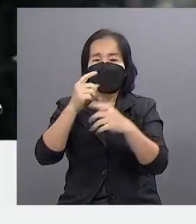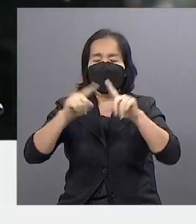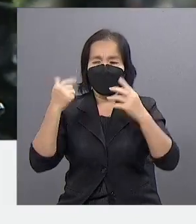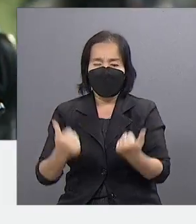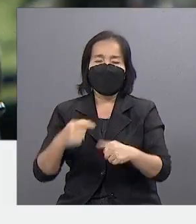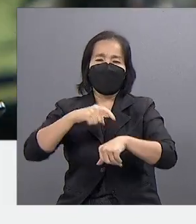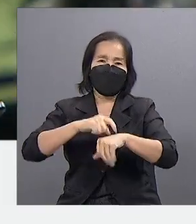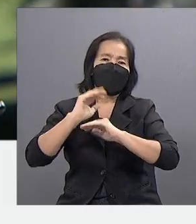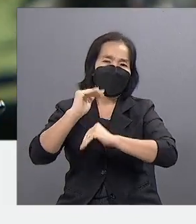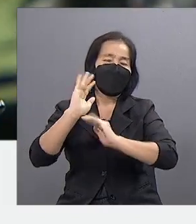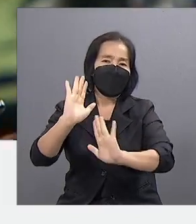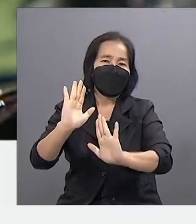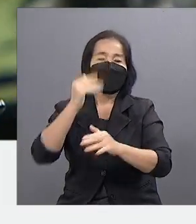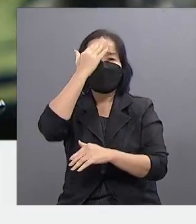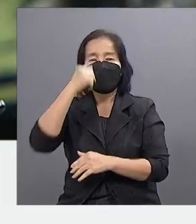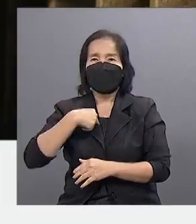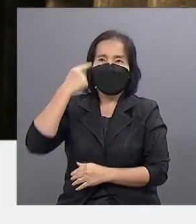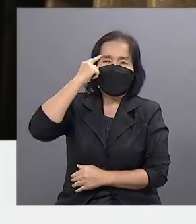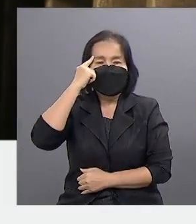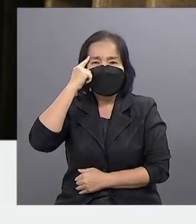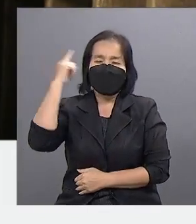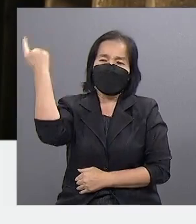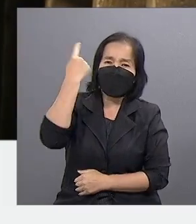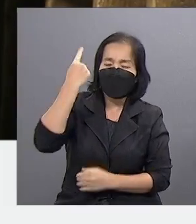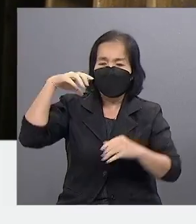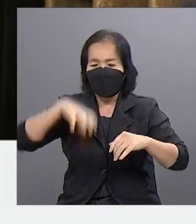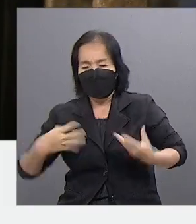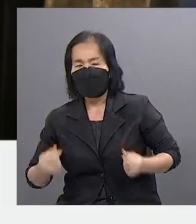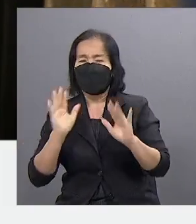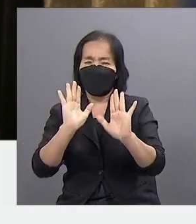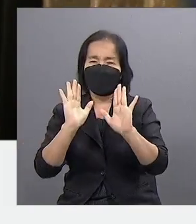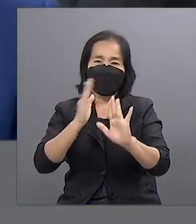ยังไม่ถึงเวลาที่จะท่องเที่ยวสถานบันเทิงผักบ่าค่ะ